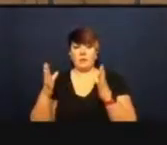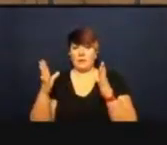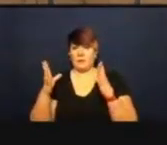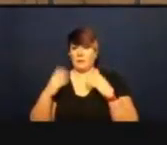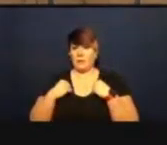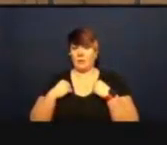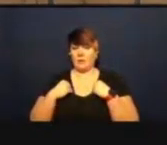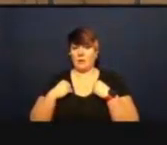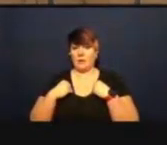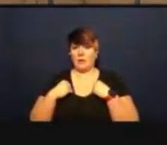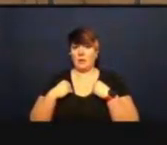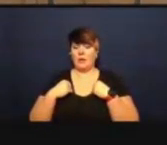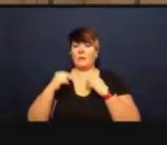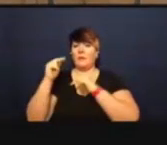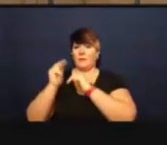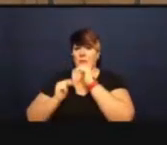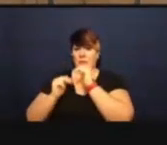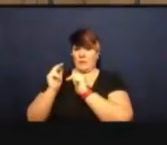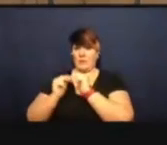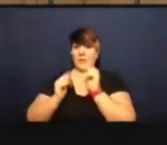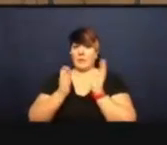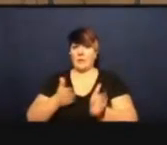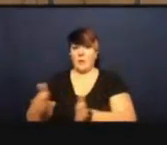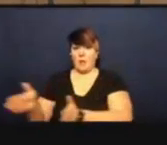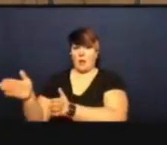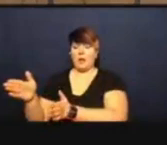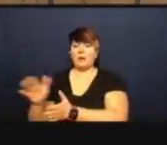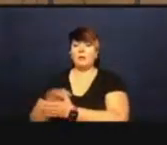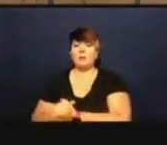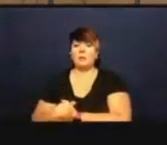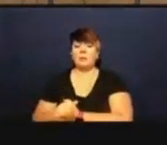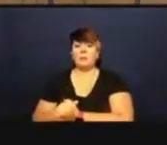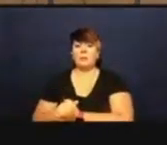mengine ambayo inahusiana na